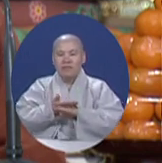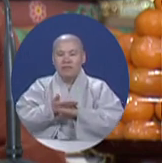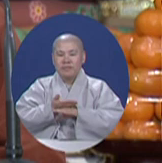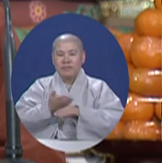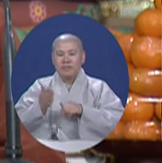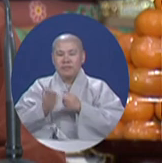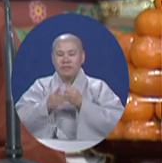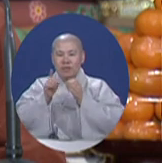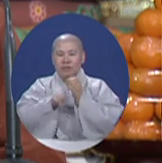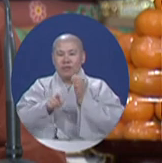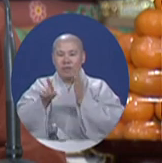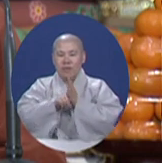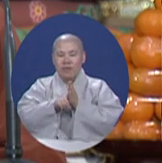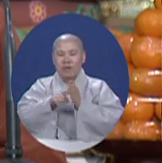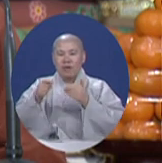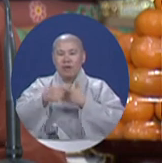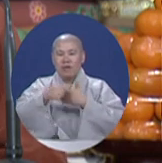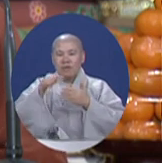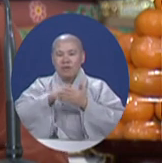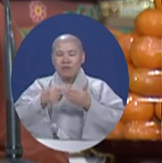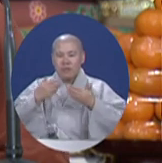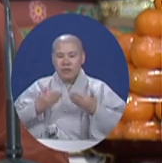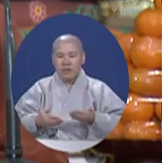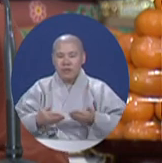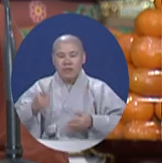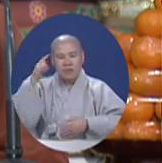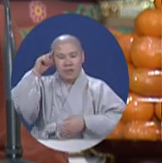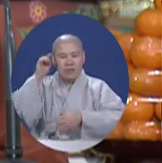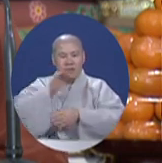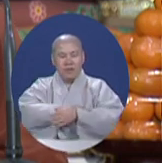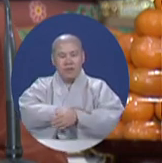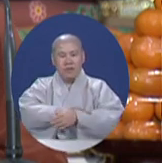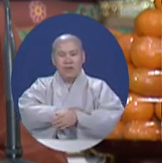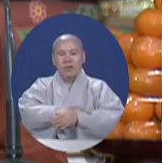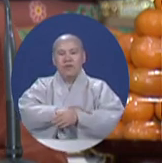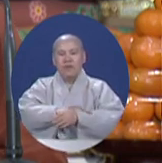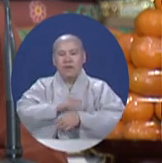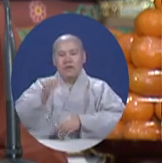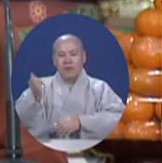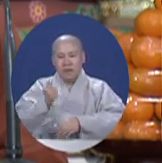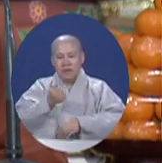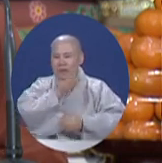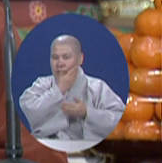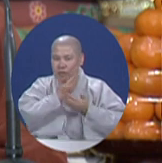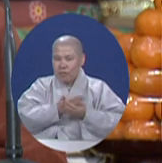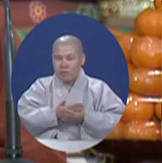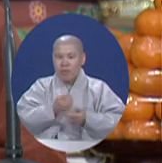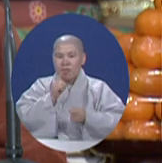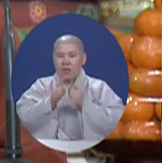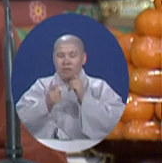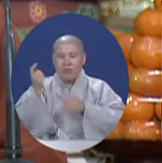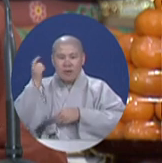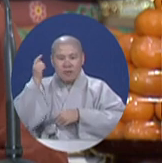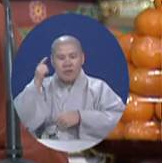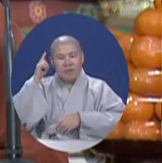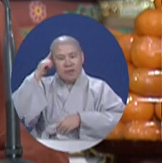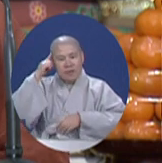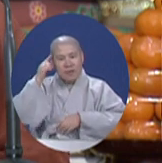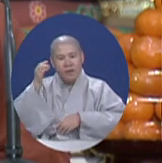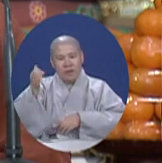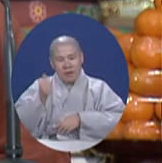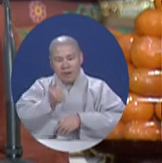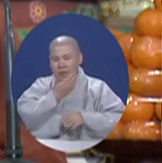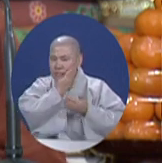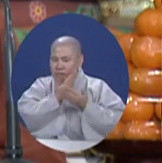그래서 이제 불교는 마음을 씌워서 그 지혜를 정득하는 것이 중요하지 무슨 말을 듣고 견해를 일으키는 게